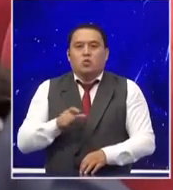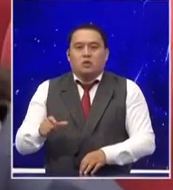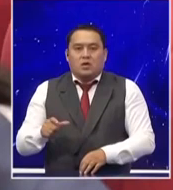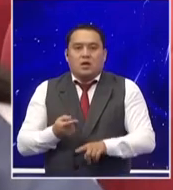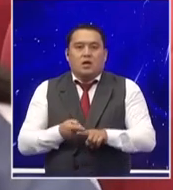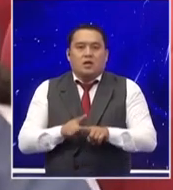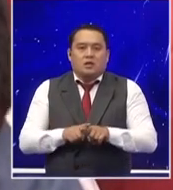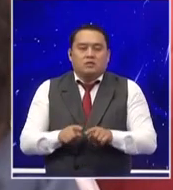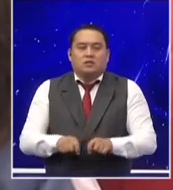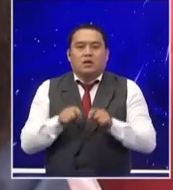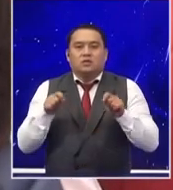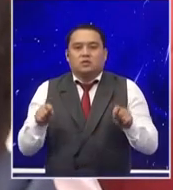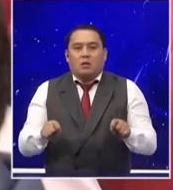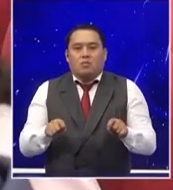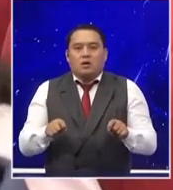создание